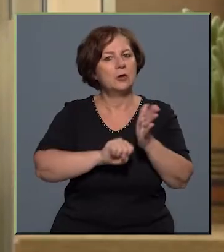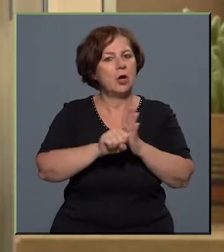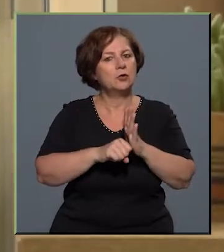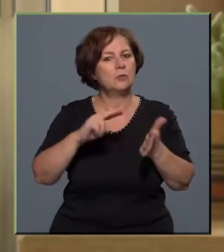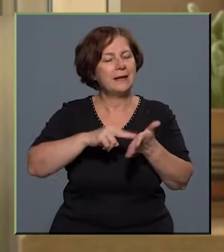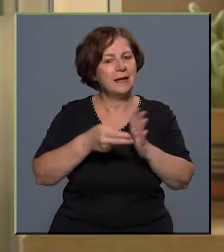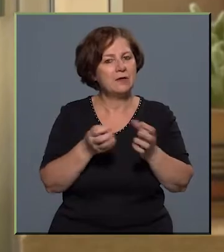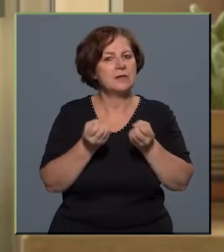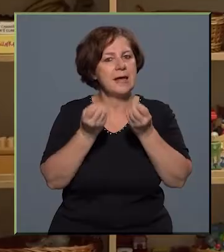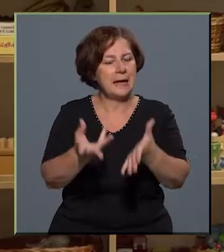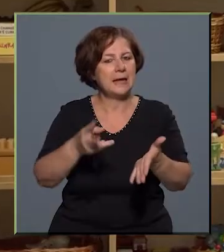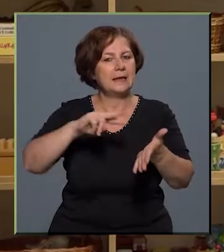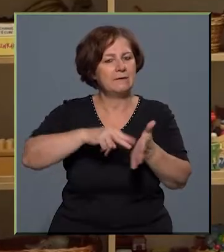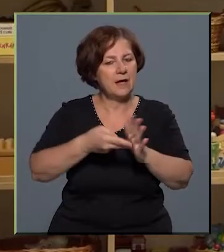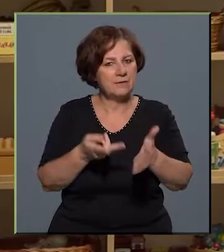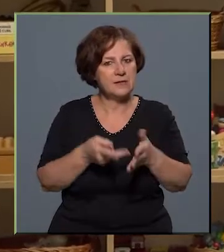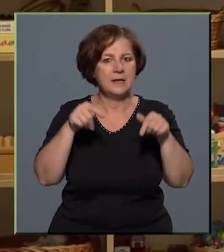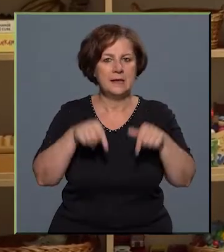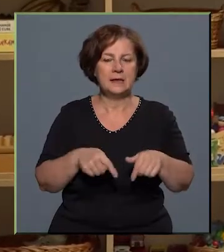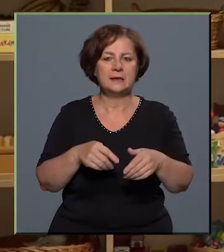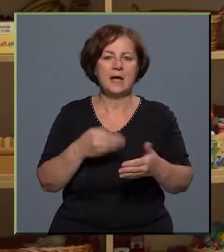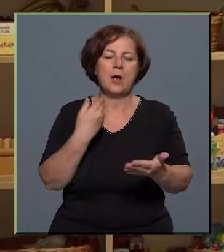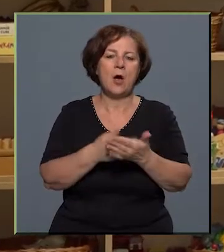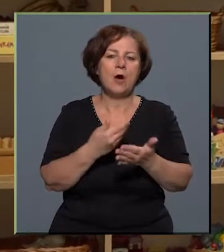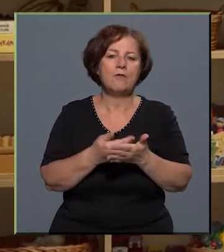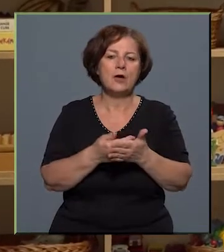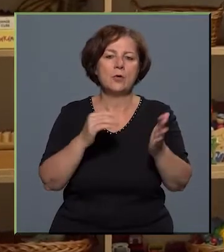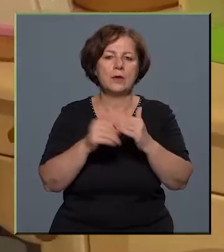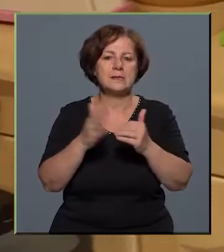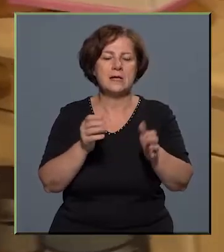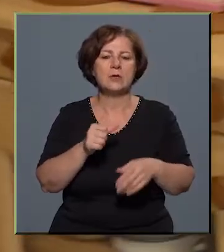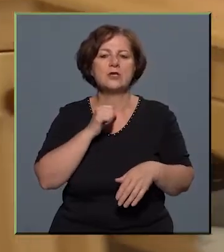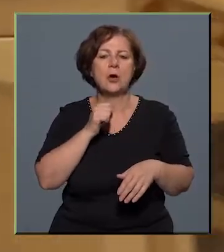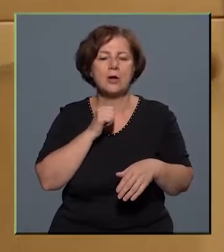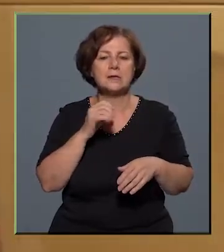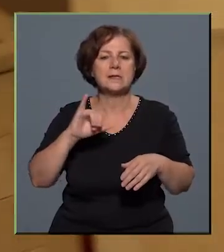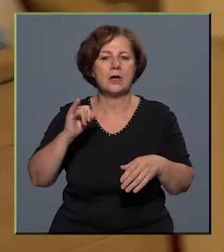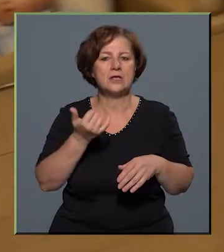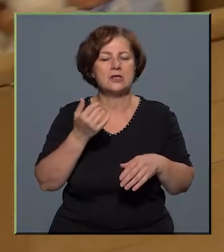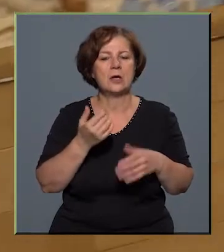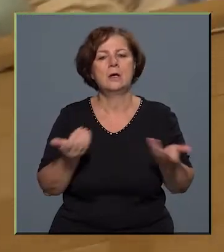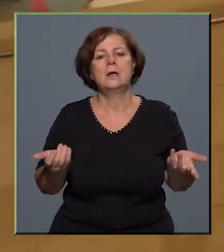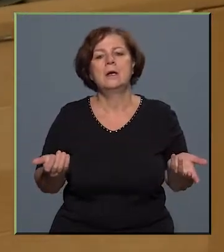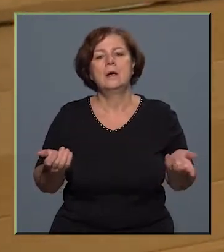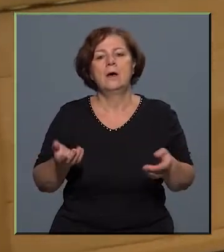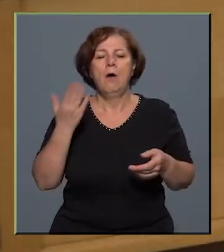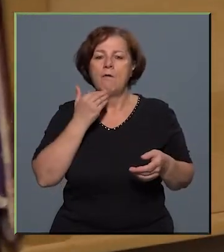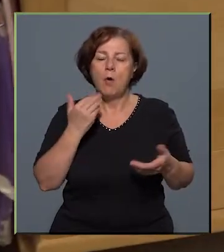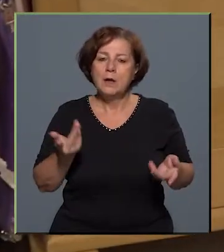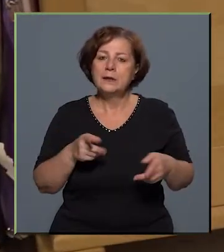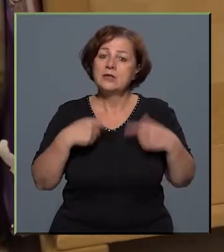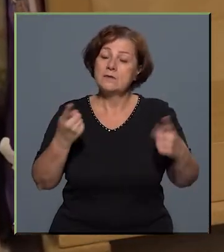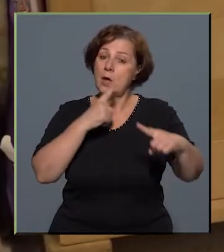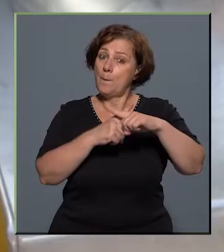tanulmánytervhez, vagy az engedélytervhez. Itt erre a vagyonkezelő is garancia volt, a Kőbányai Vagyonkezelő ZRT, illetve az volt